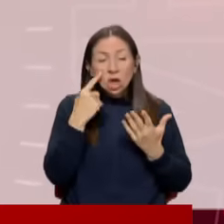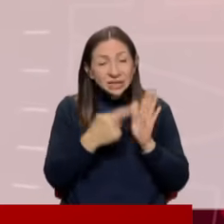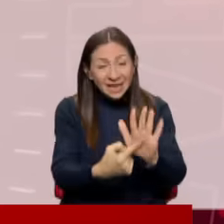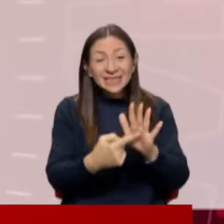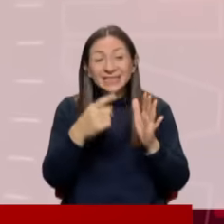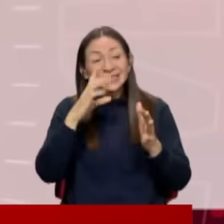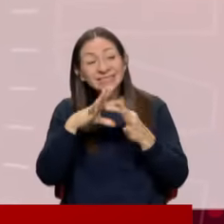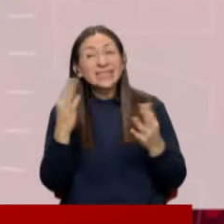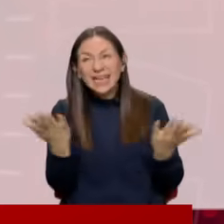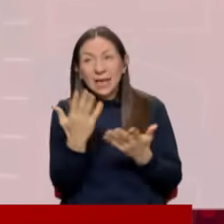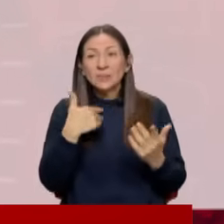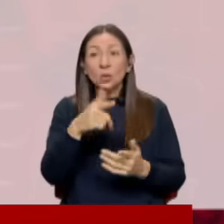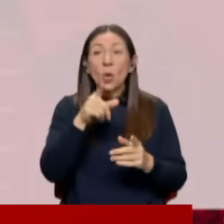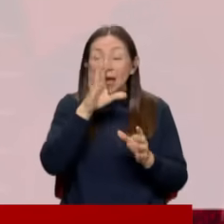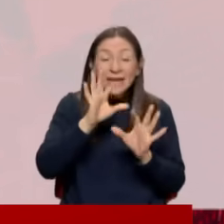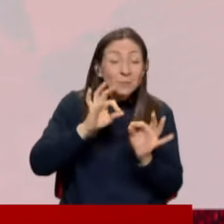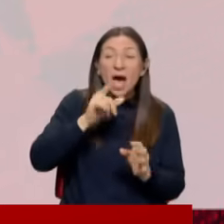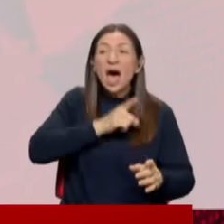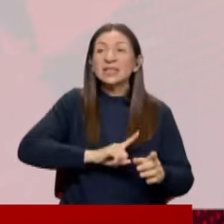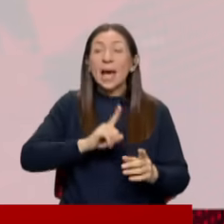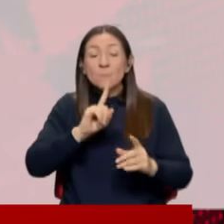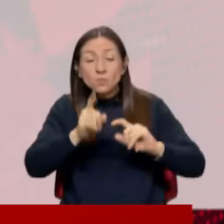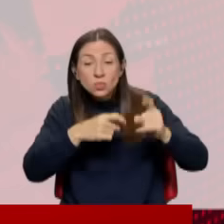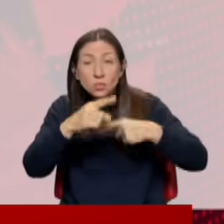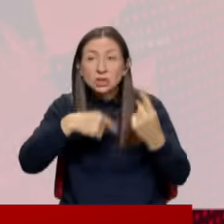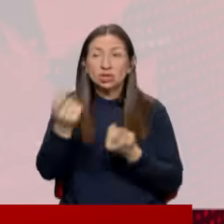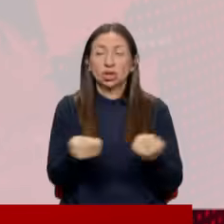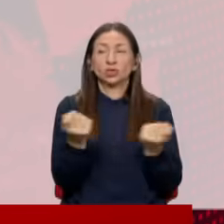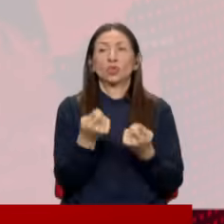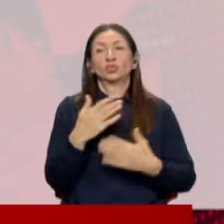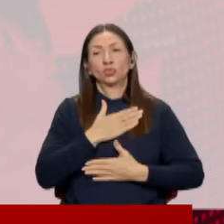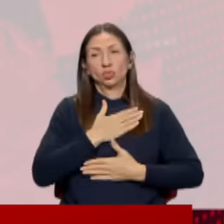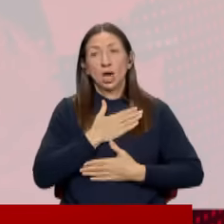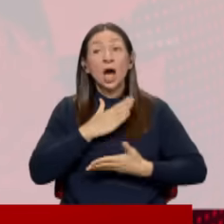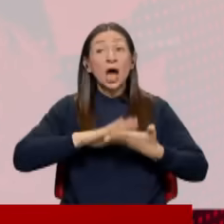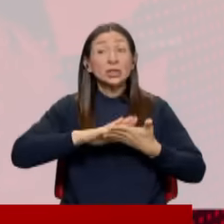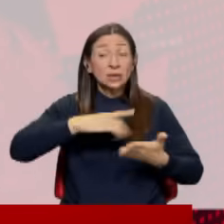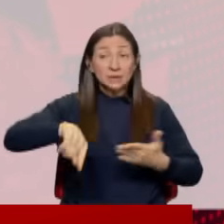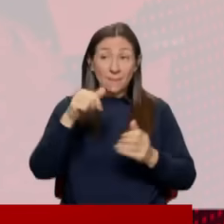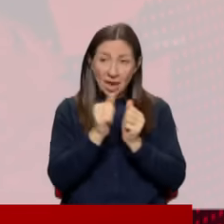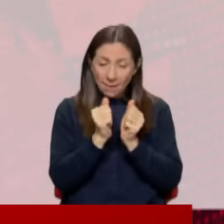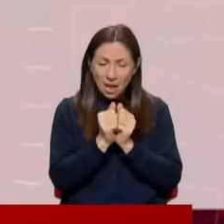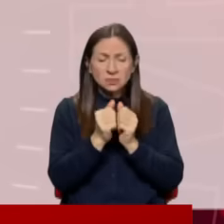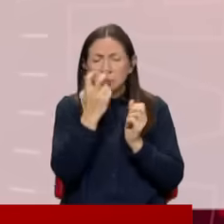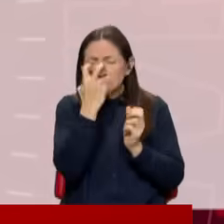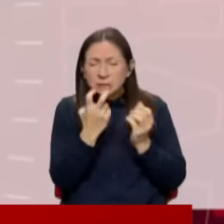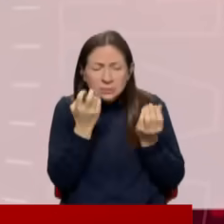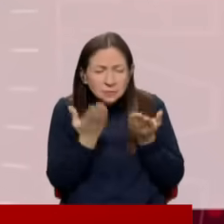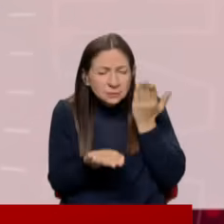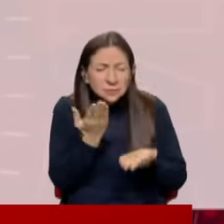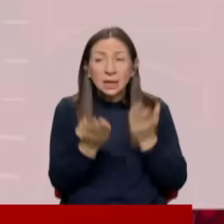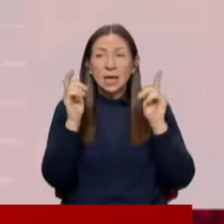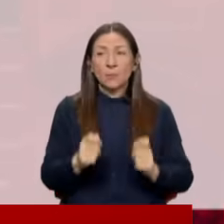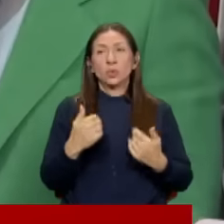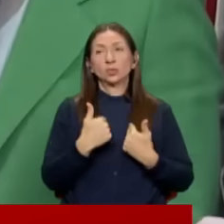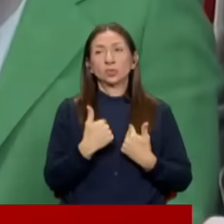gösterdiği kriterler neyse biz o kriterlerle adayımızı belirlemenin gayreti içerisinde olacağız. Arkadaşlarımızla beraber enine boyuna